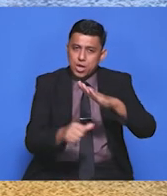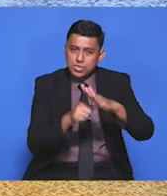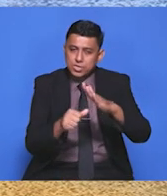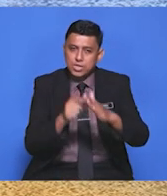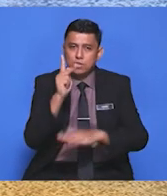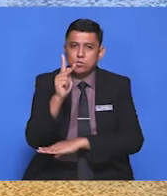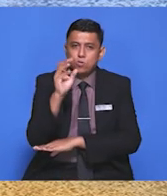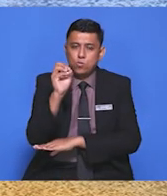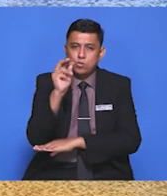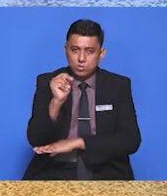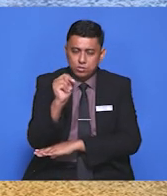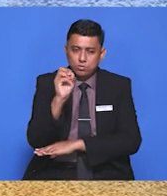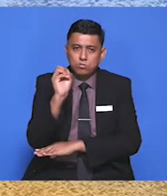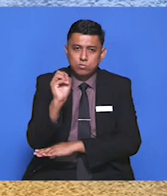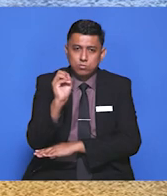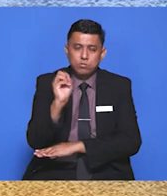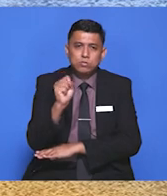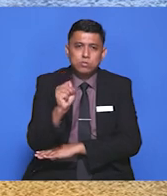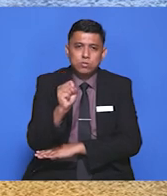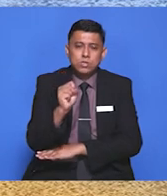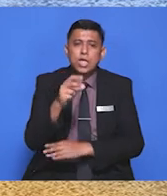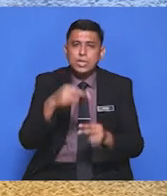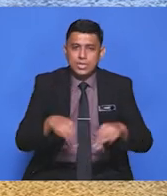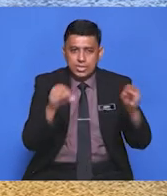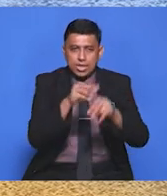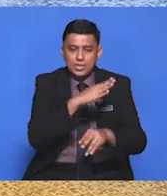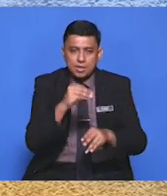kos, nilai dan persaingan.